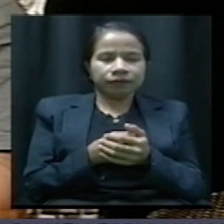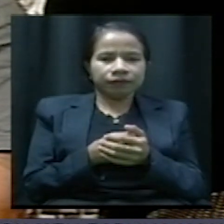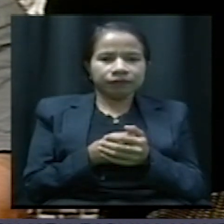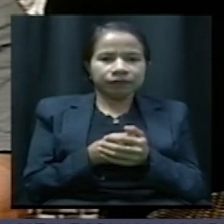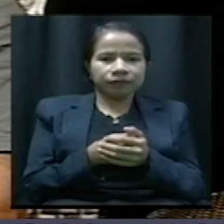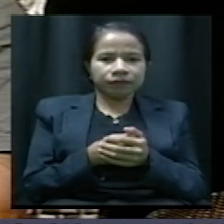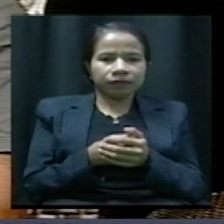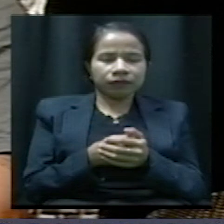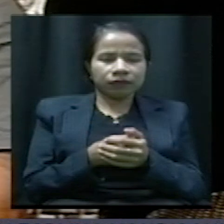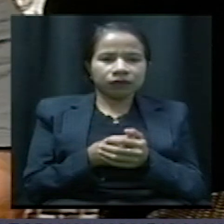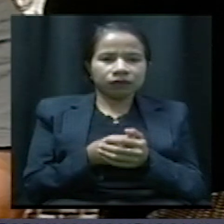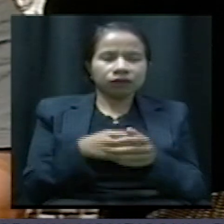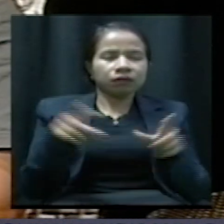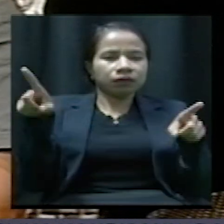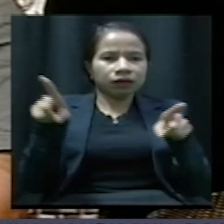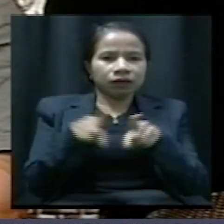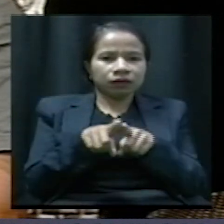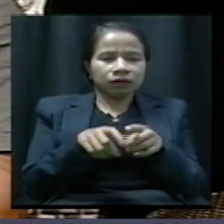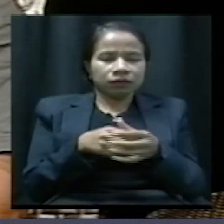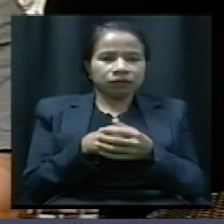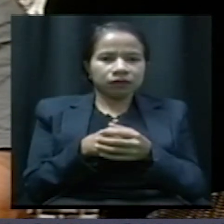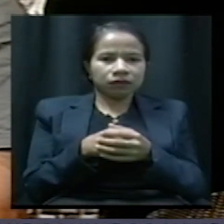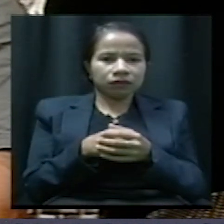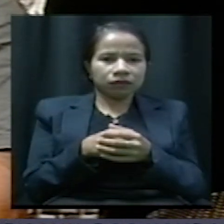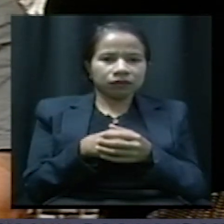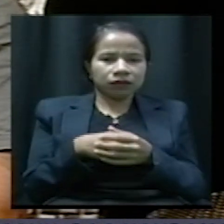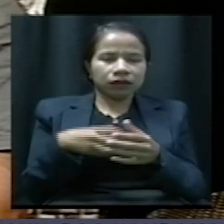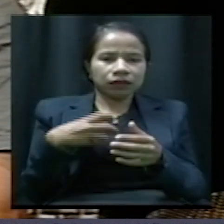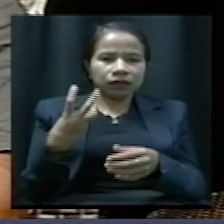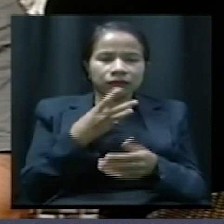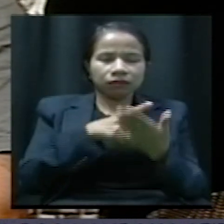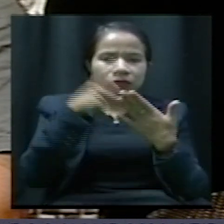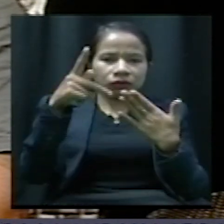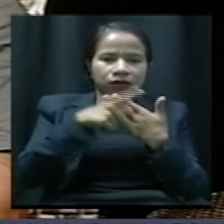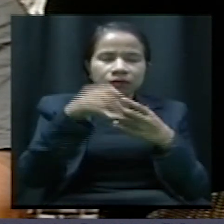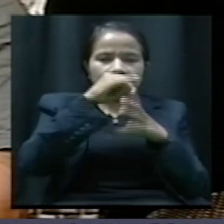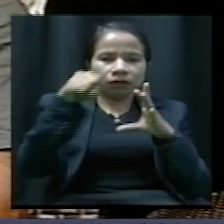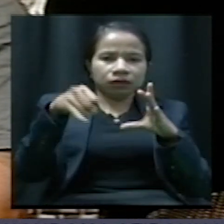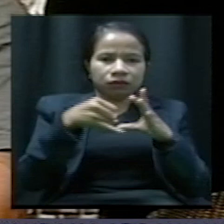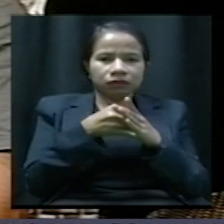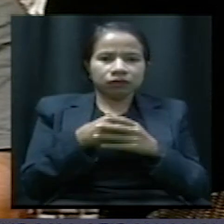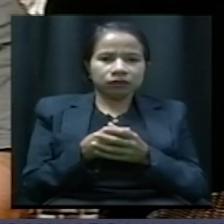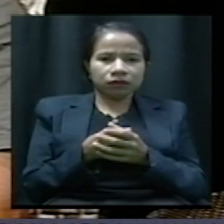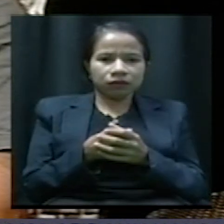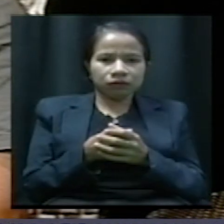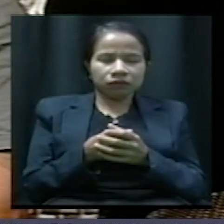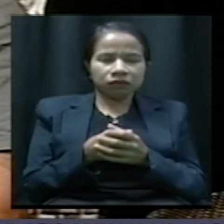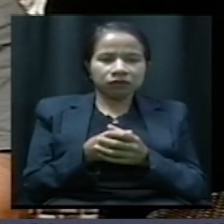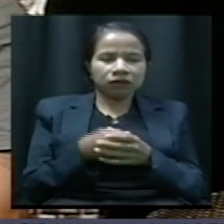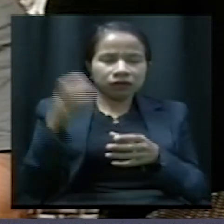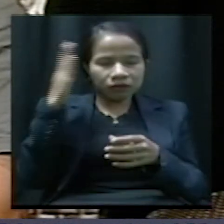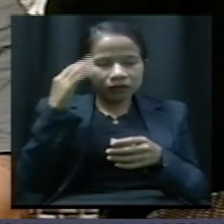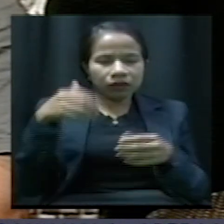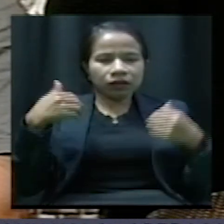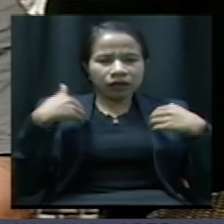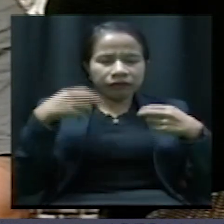hus neba ligado tuang ba itenia programa inclusão ne itare katak se ia desafio lu